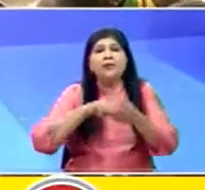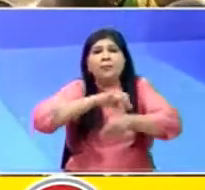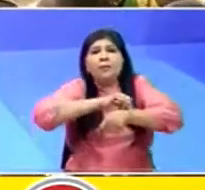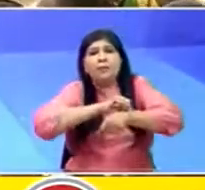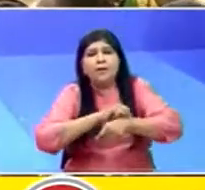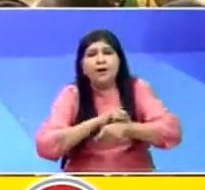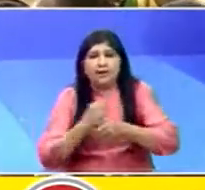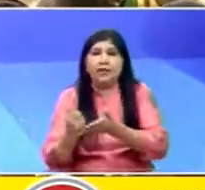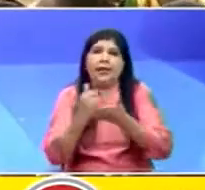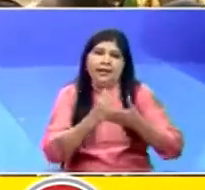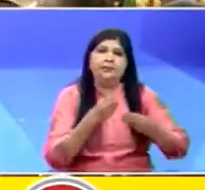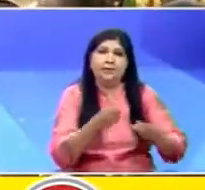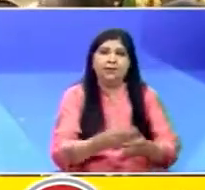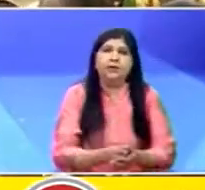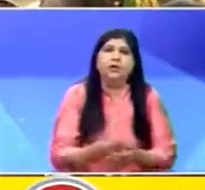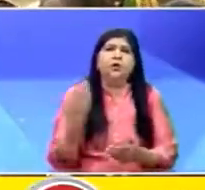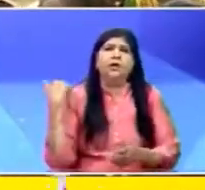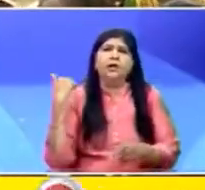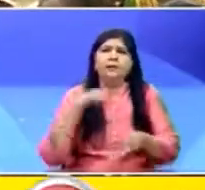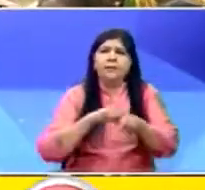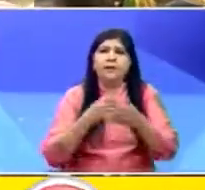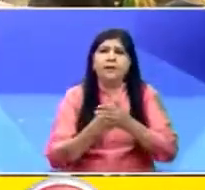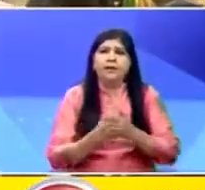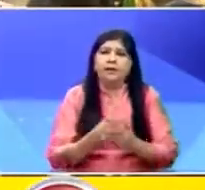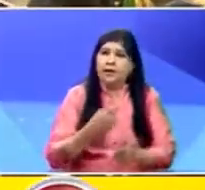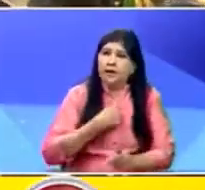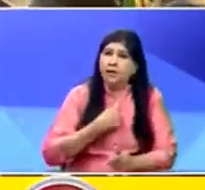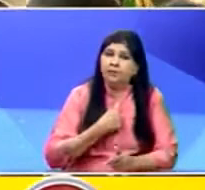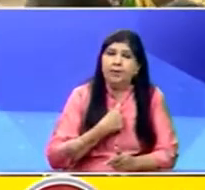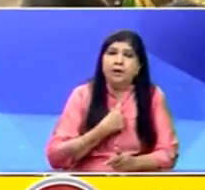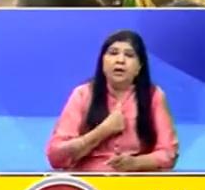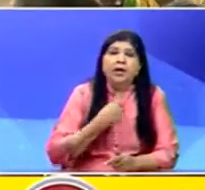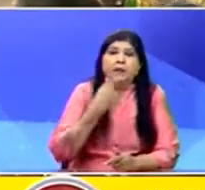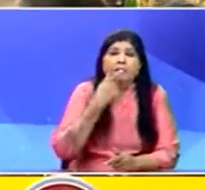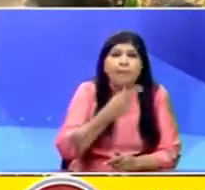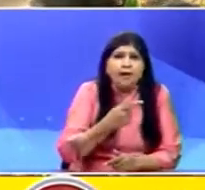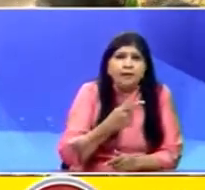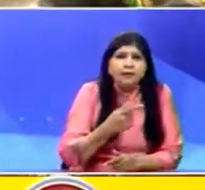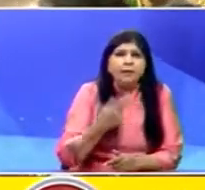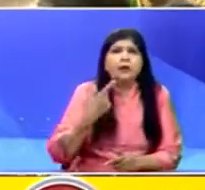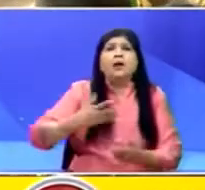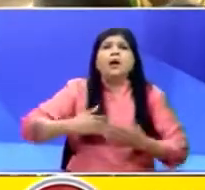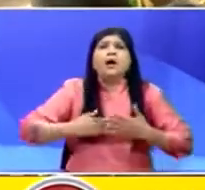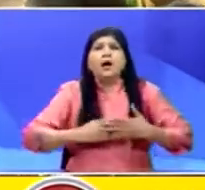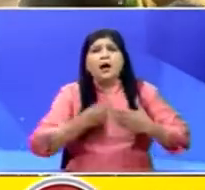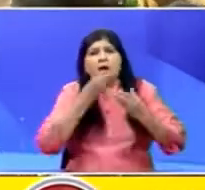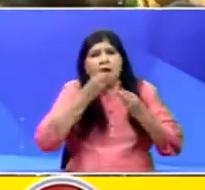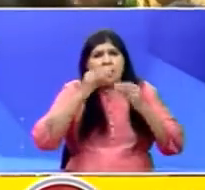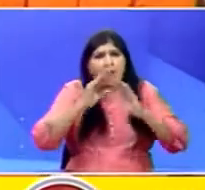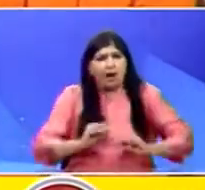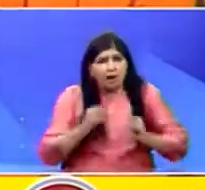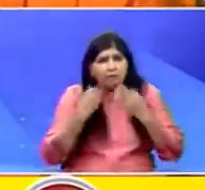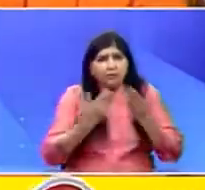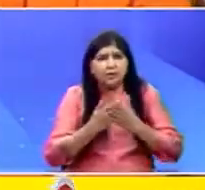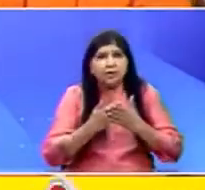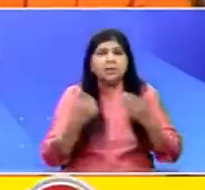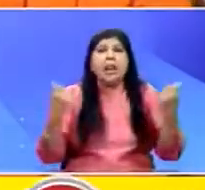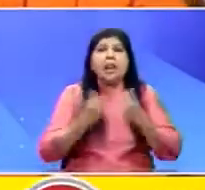मददगार है। थोड़ी देर पहले ही हमने कुपोषण के बारे में बात की है। कुपोषण से लड़ने में